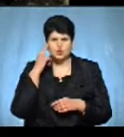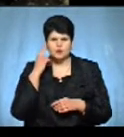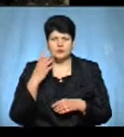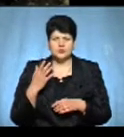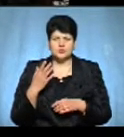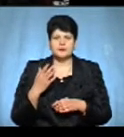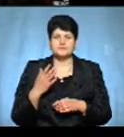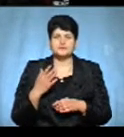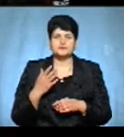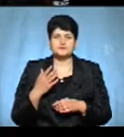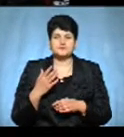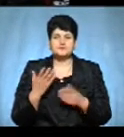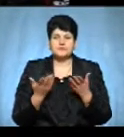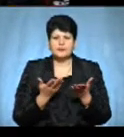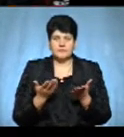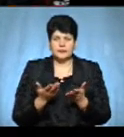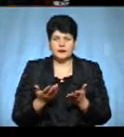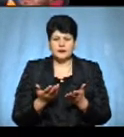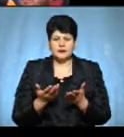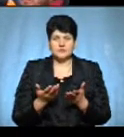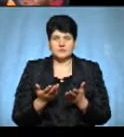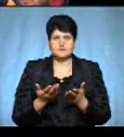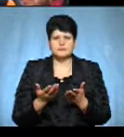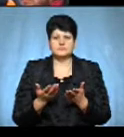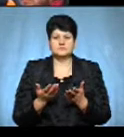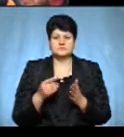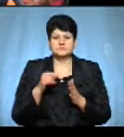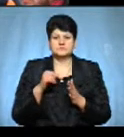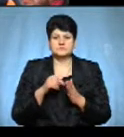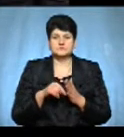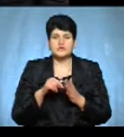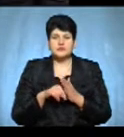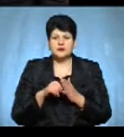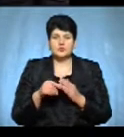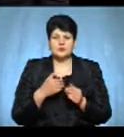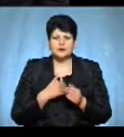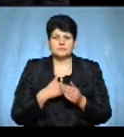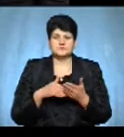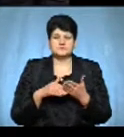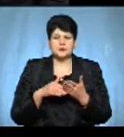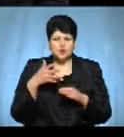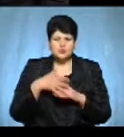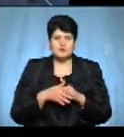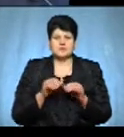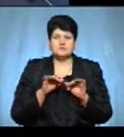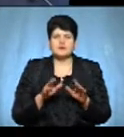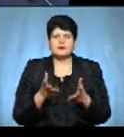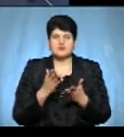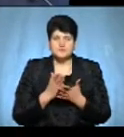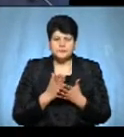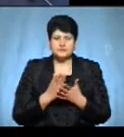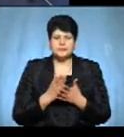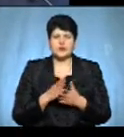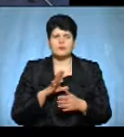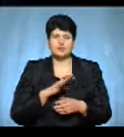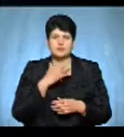тобто людей, які розуміли глибинну сутність всіх процесів, які відбуваються. І було дуже